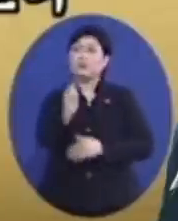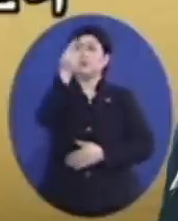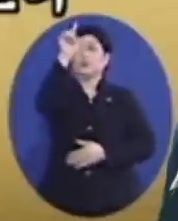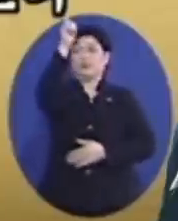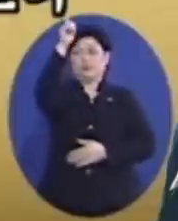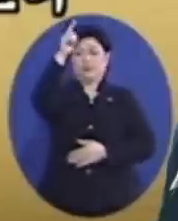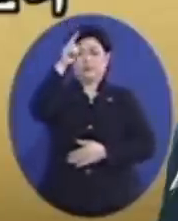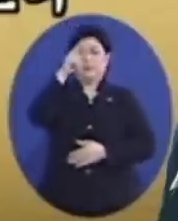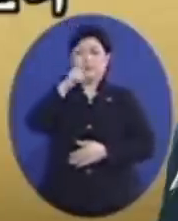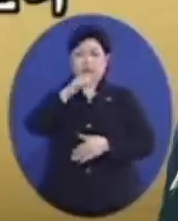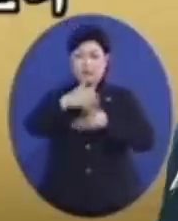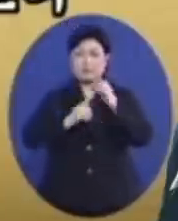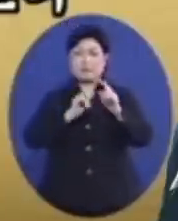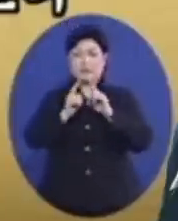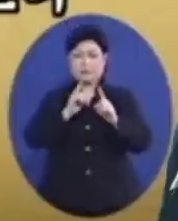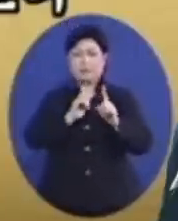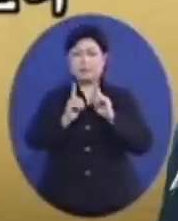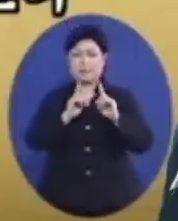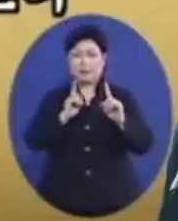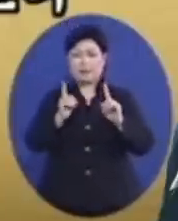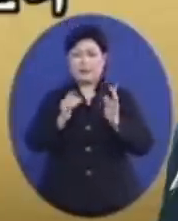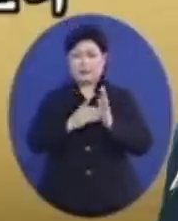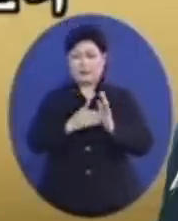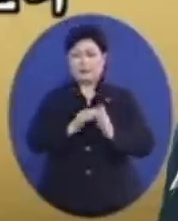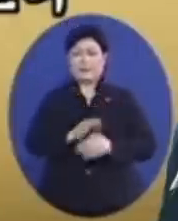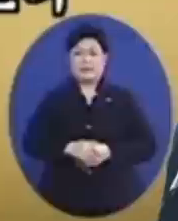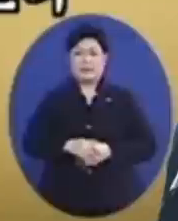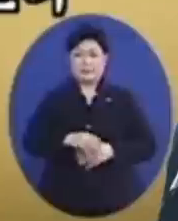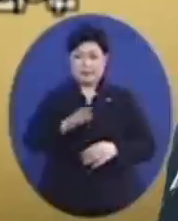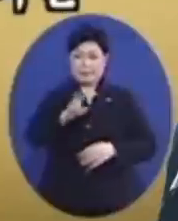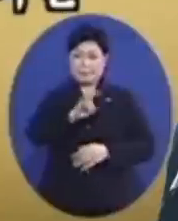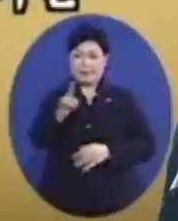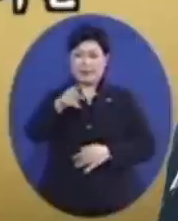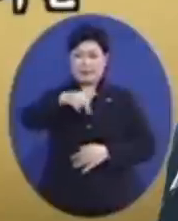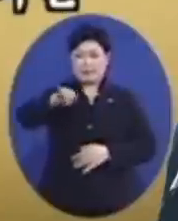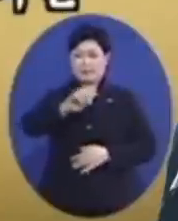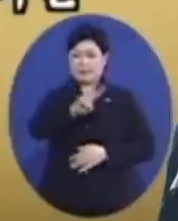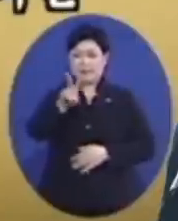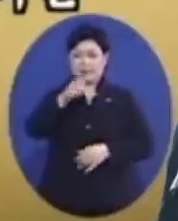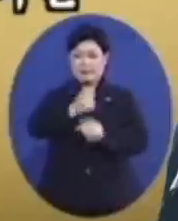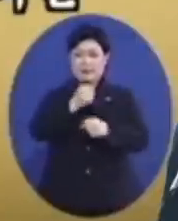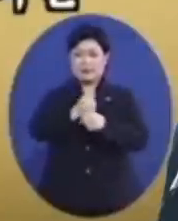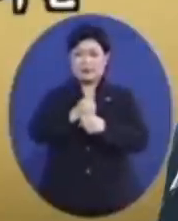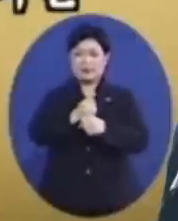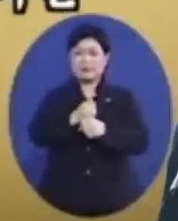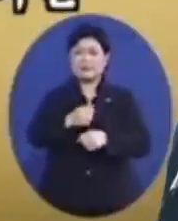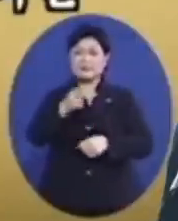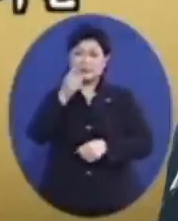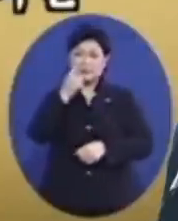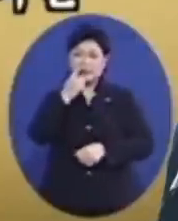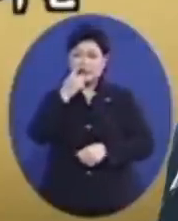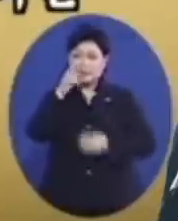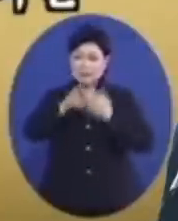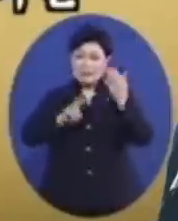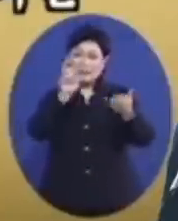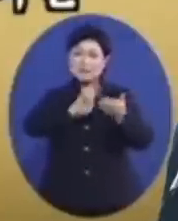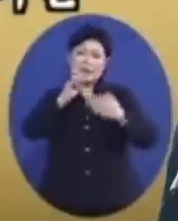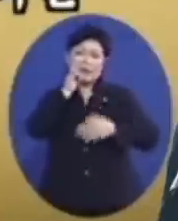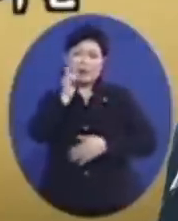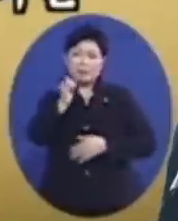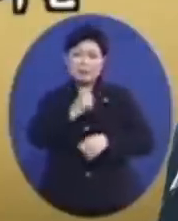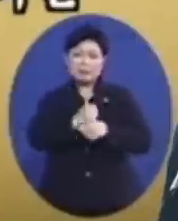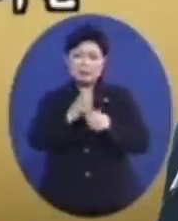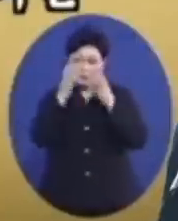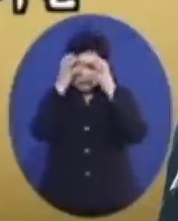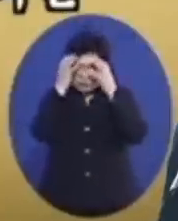것이라고 말했습니다. 메시아를 작곡한 헨델은 이사야 53장 말씀으로 순환의 어린 양을 작곡하던